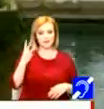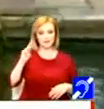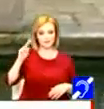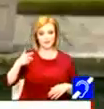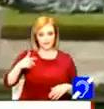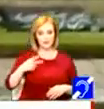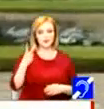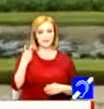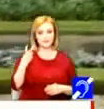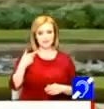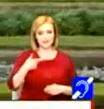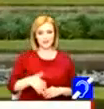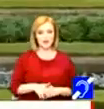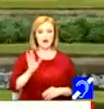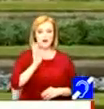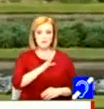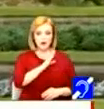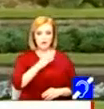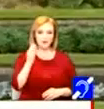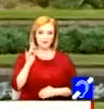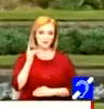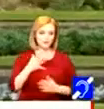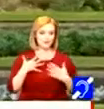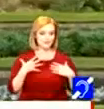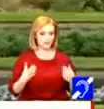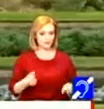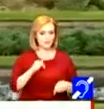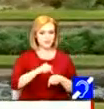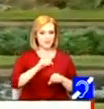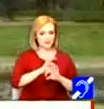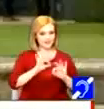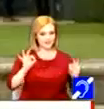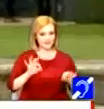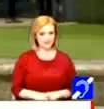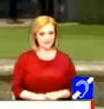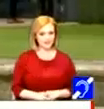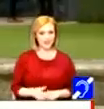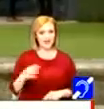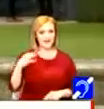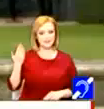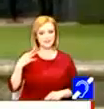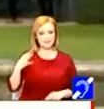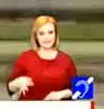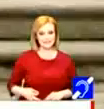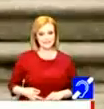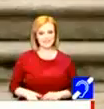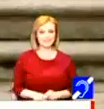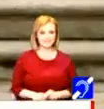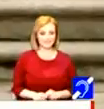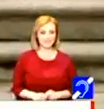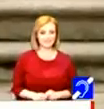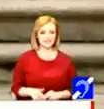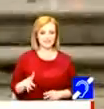și 200 de grame și că atât mama cât și nou născutul sunt sănătoși și se simt bine. Fiul prințului Harry și al fostei actrițe Meghan Markle,